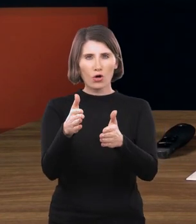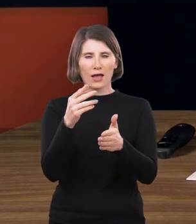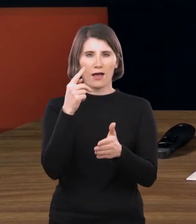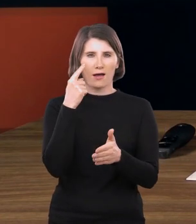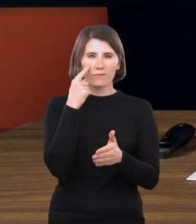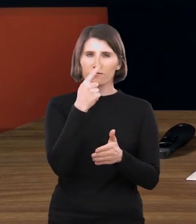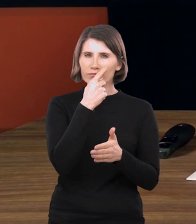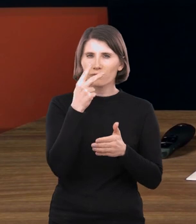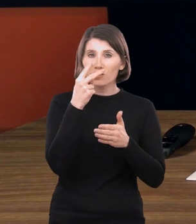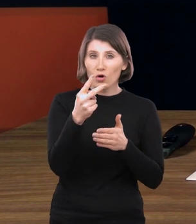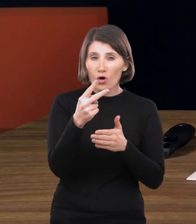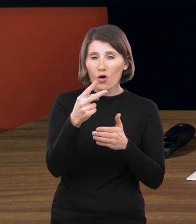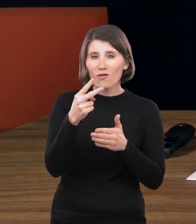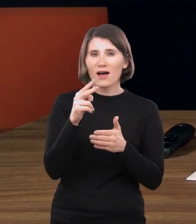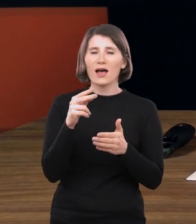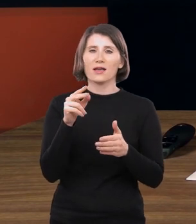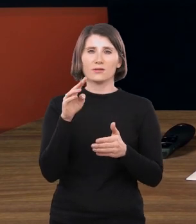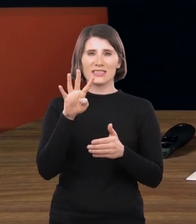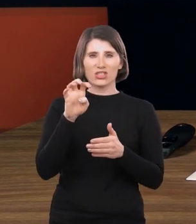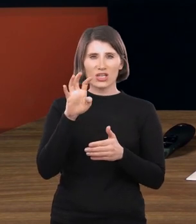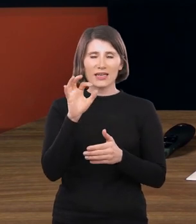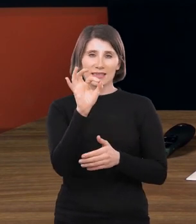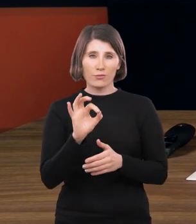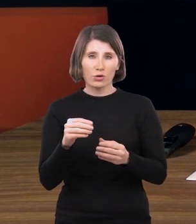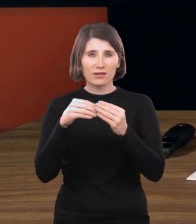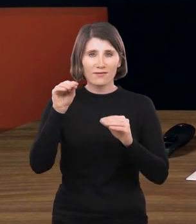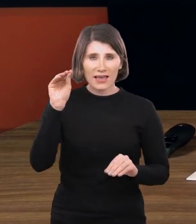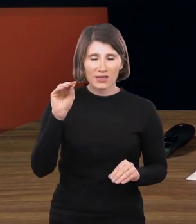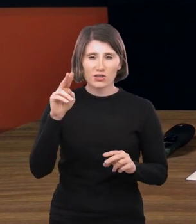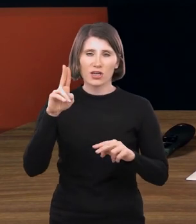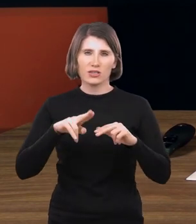400% większa w mózgu, aniżeli takiego przeciętnego